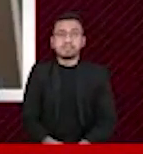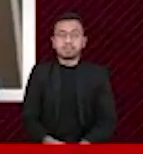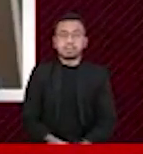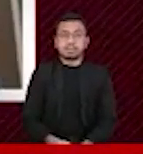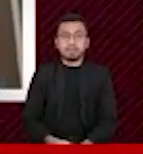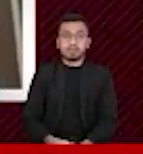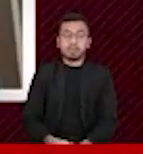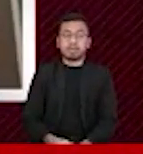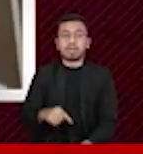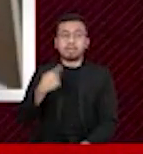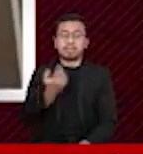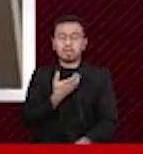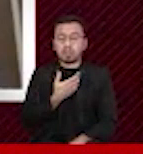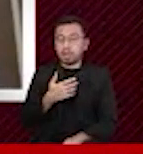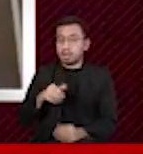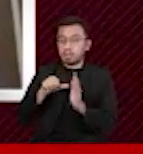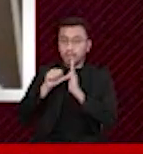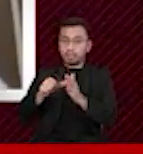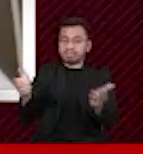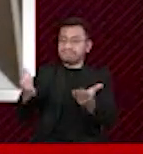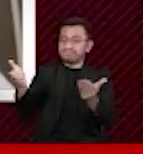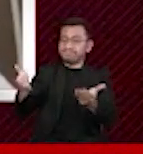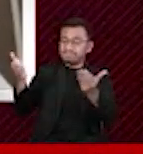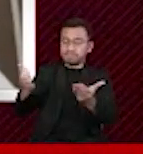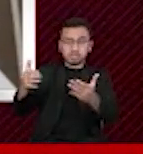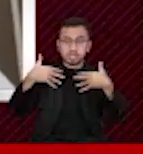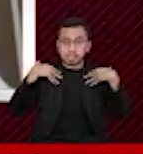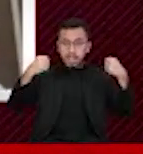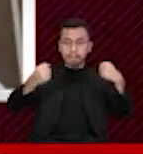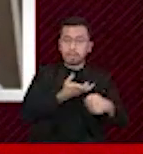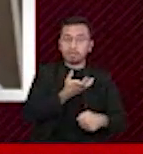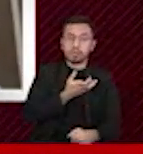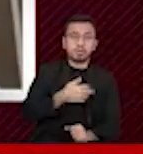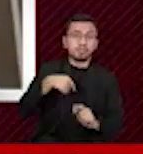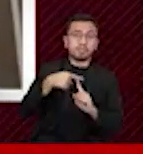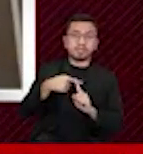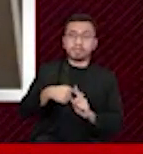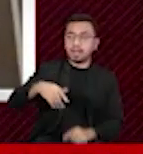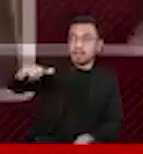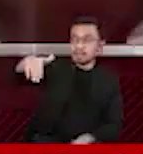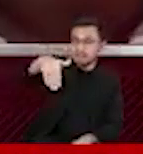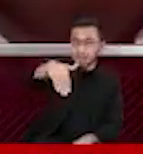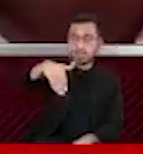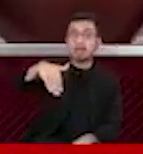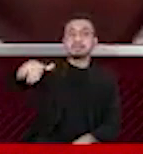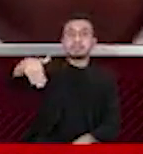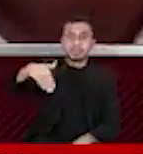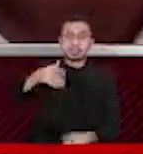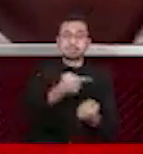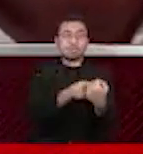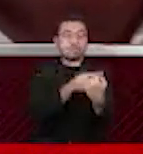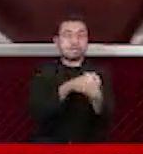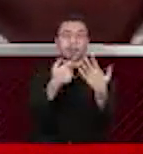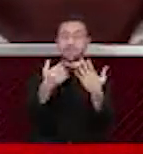untuk mensejahterakan dan kita ajak agar mereka menyampaikan potensi-potensi yang ada